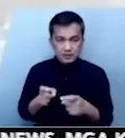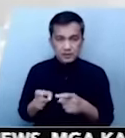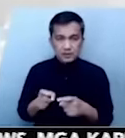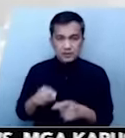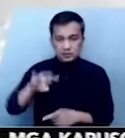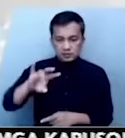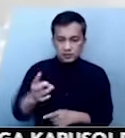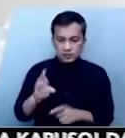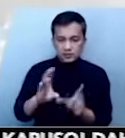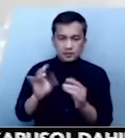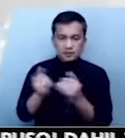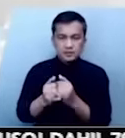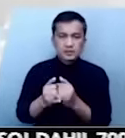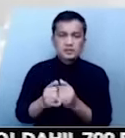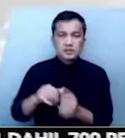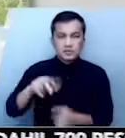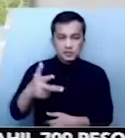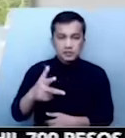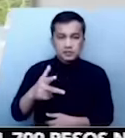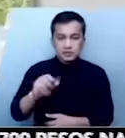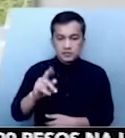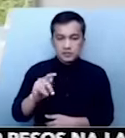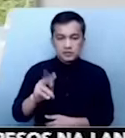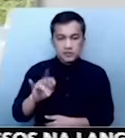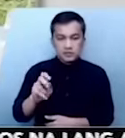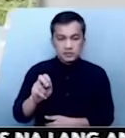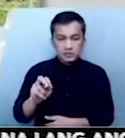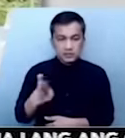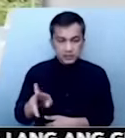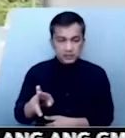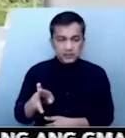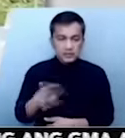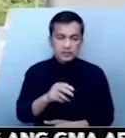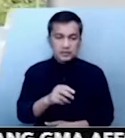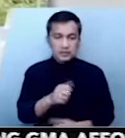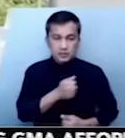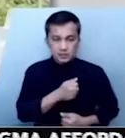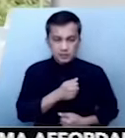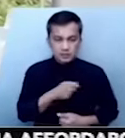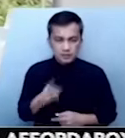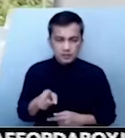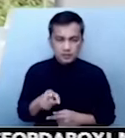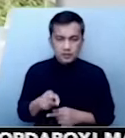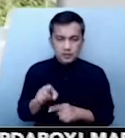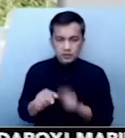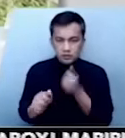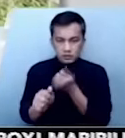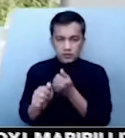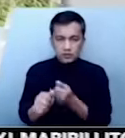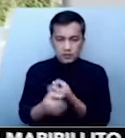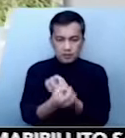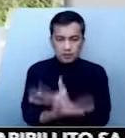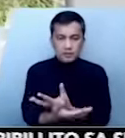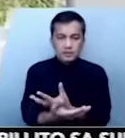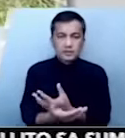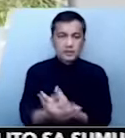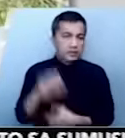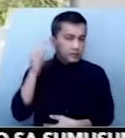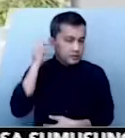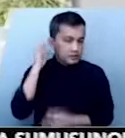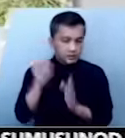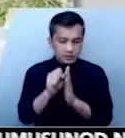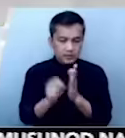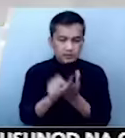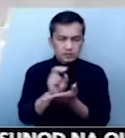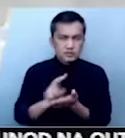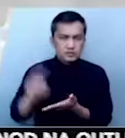3rd Scout Ranger Battalion ng Army para tugisin ang mga suspect sa pambobomba sa Mindanao State University sa Marawi City noong